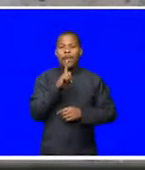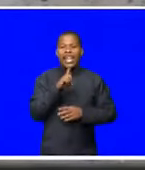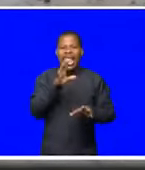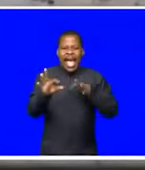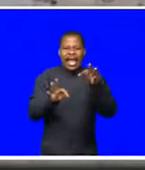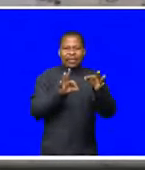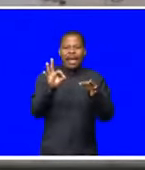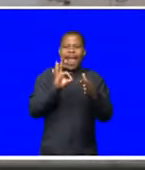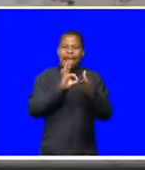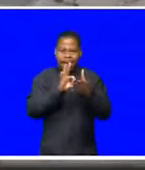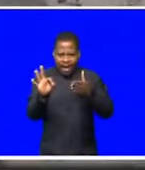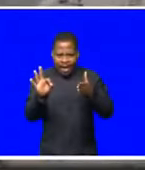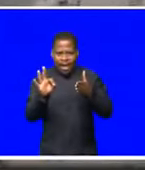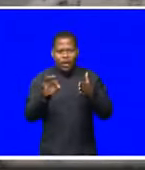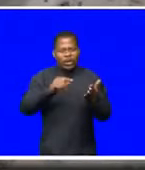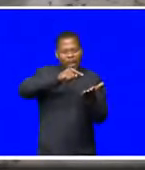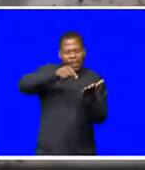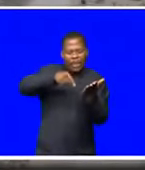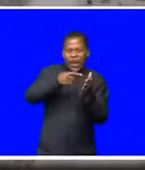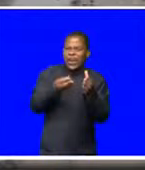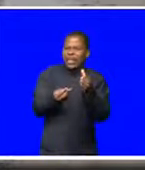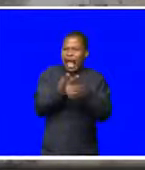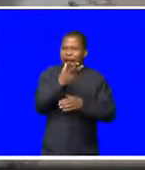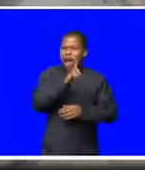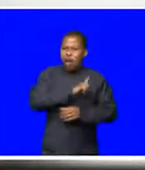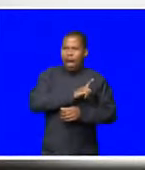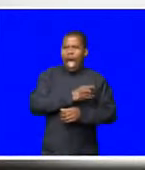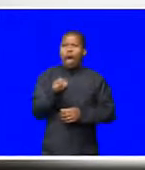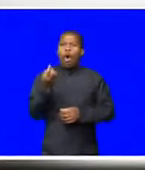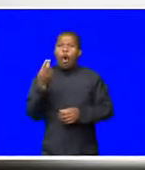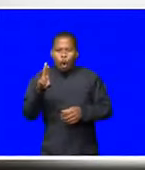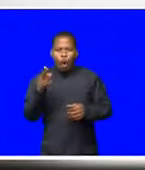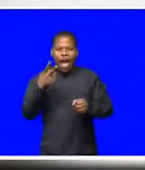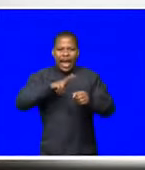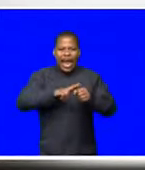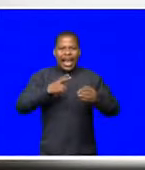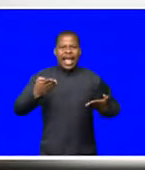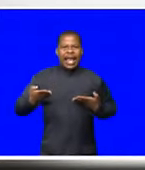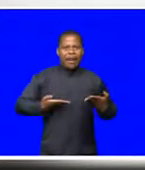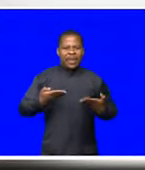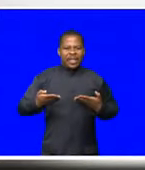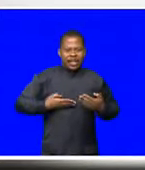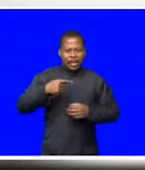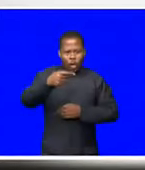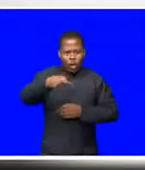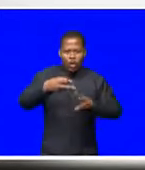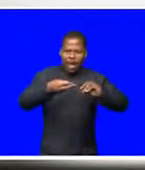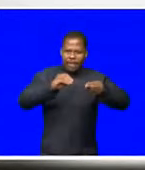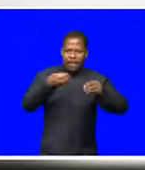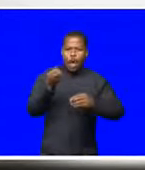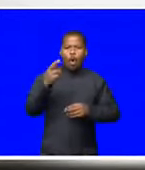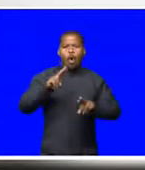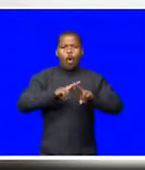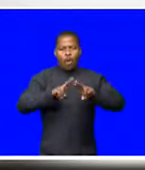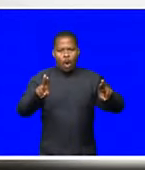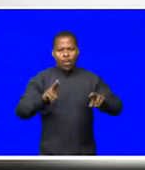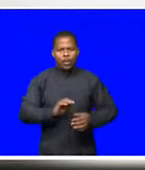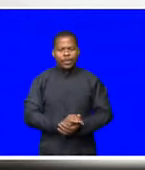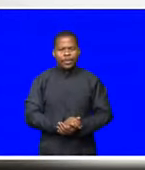lamasha nekuthi inkampani lekhona ingawalungisa yini noma cha umuntu upheshile nalakupheshile kwafuneka lokunye lacelene